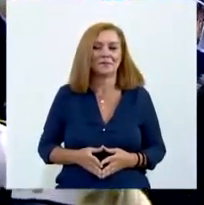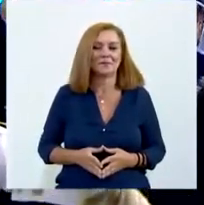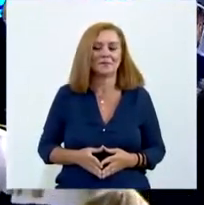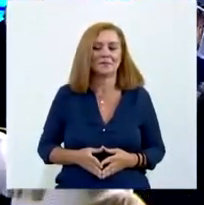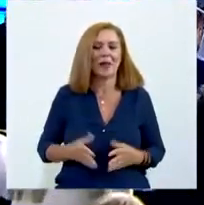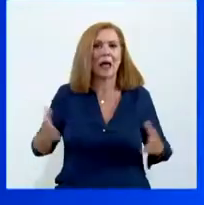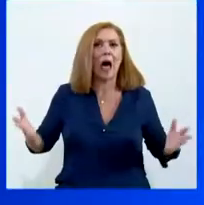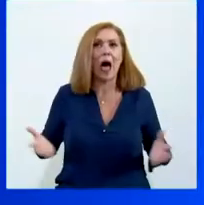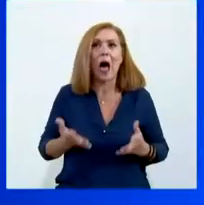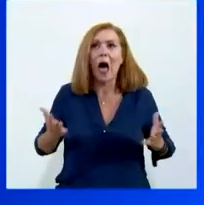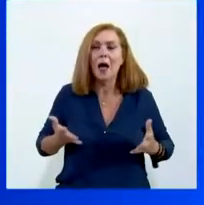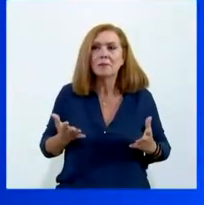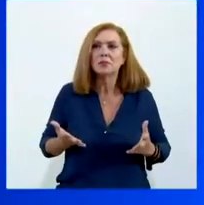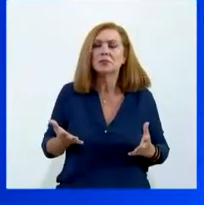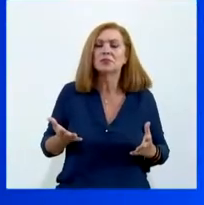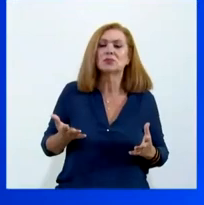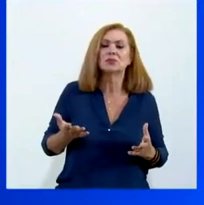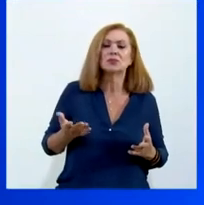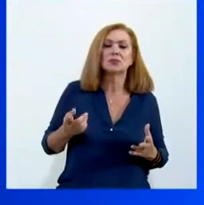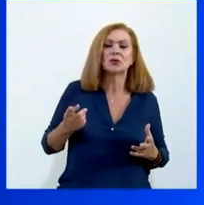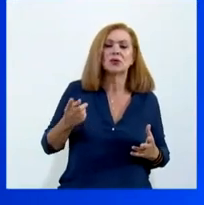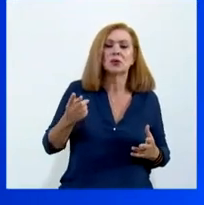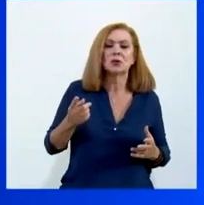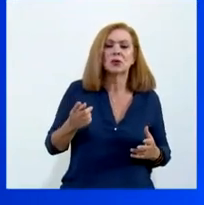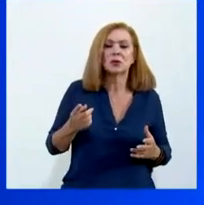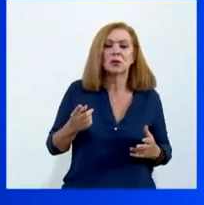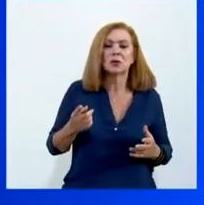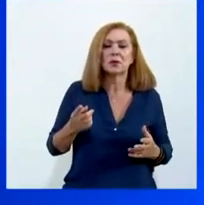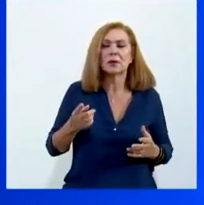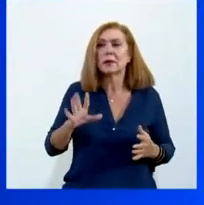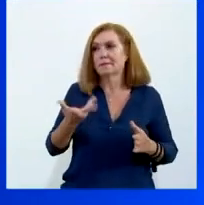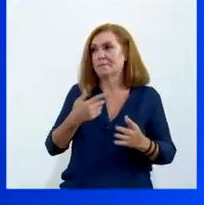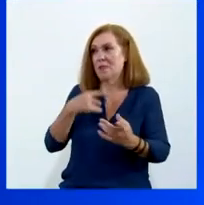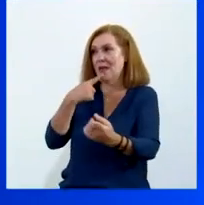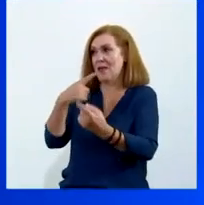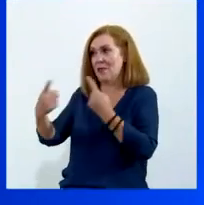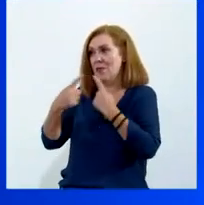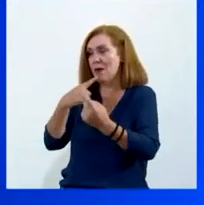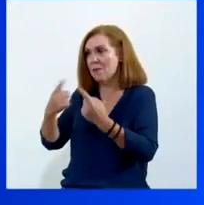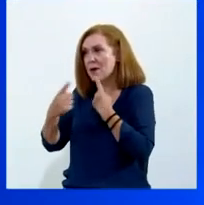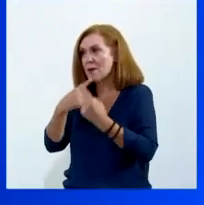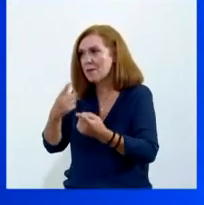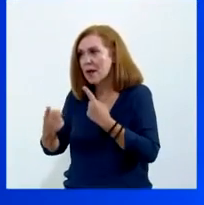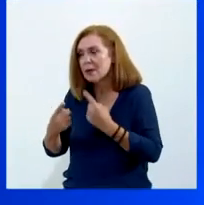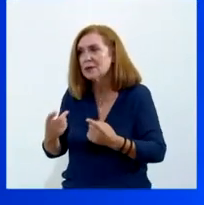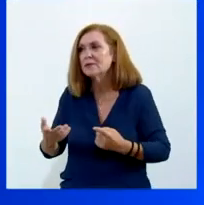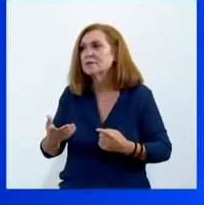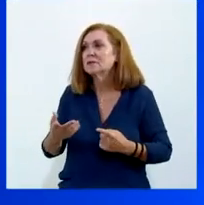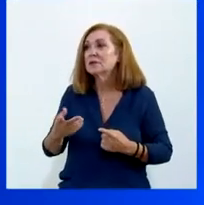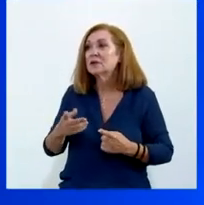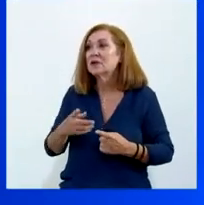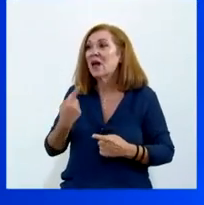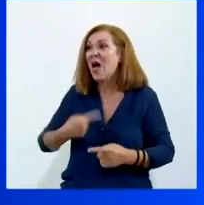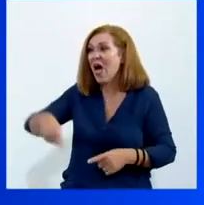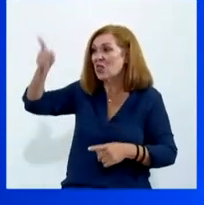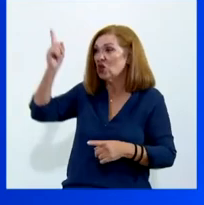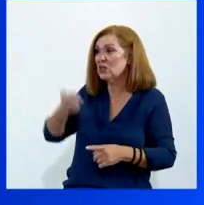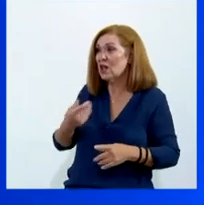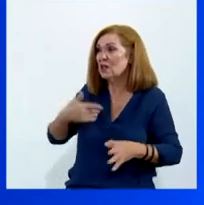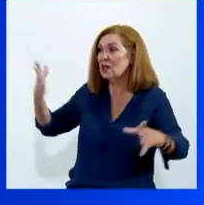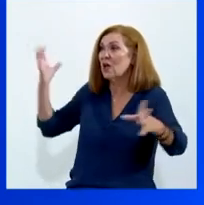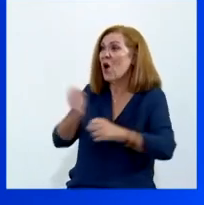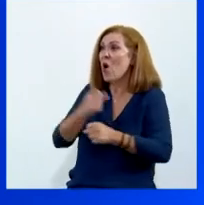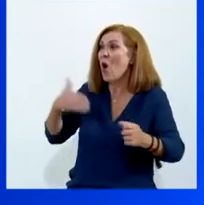μην αντιλαμβάνεται ότι σε μία διαπραγμάτευση δεν μπορεί να πετύχει ποτέ κανείς το 100%